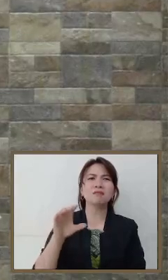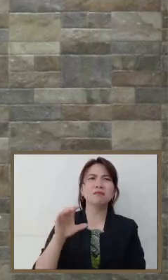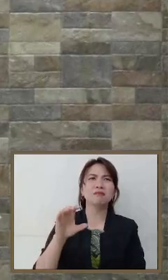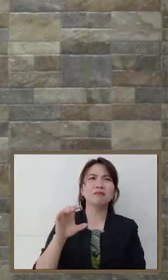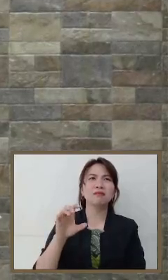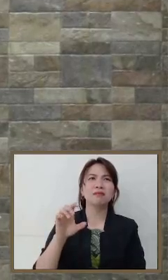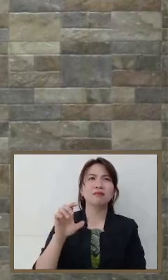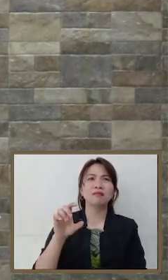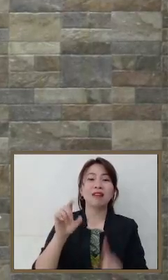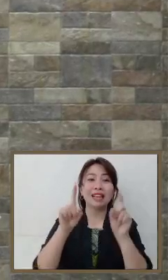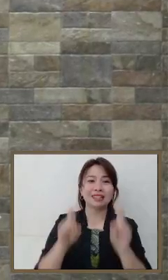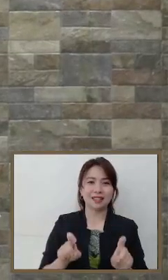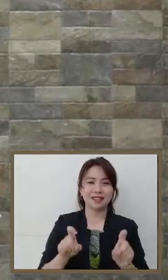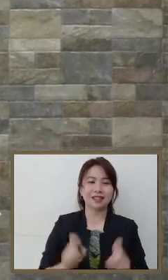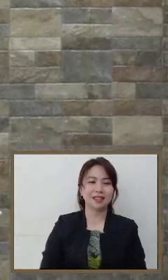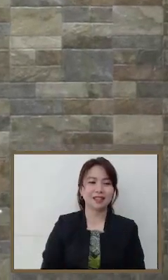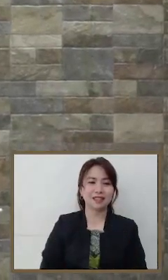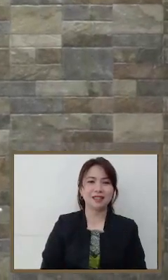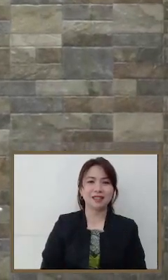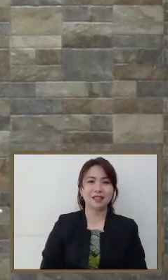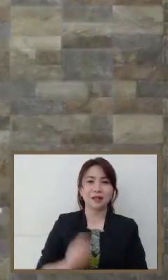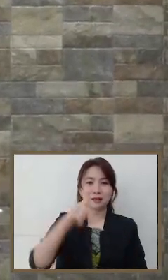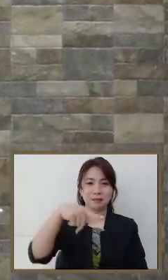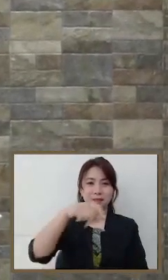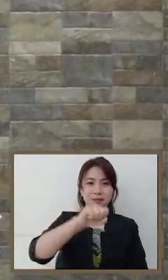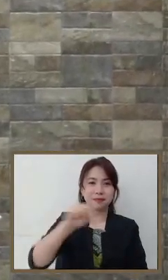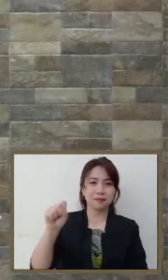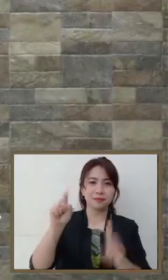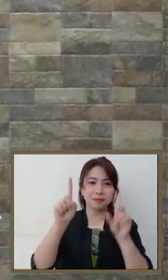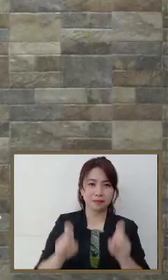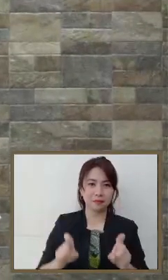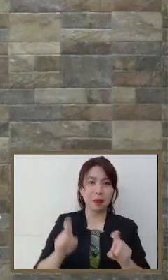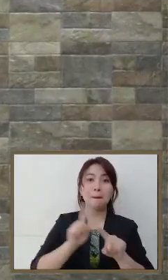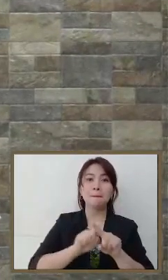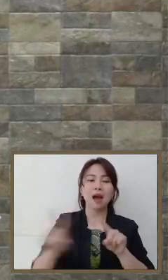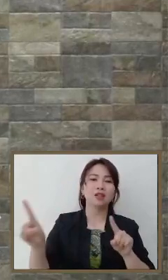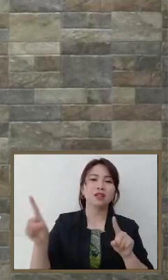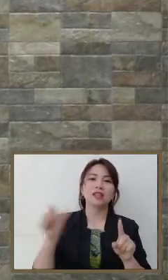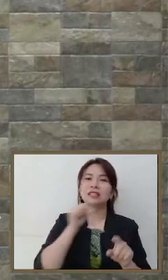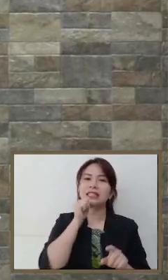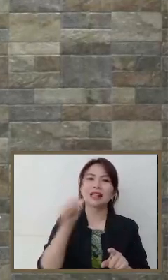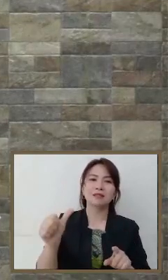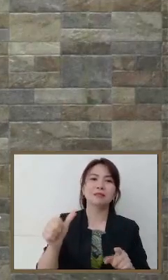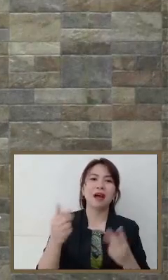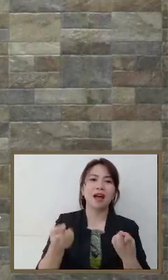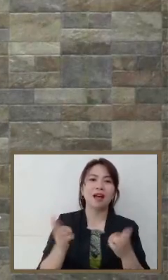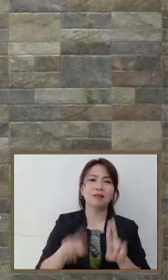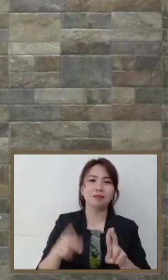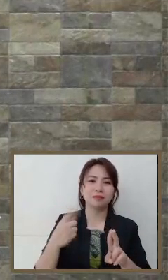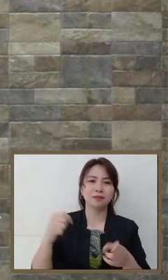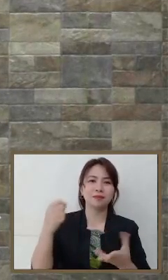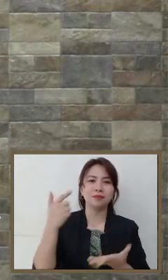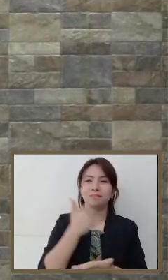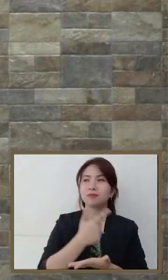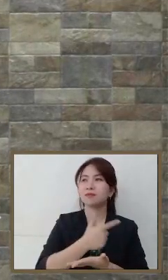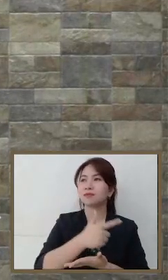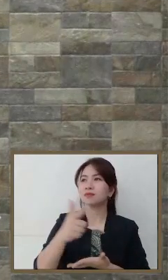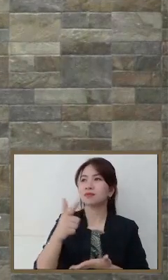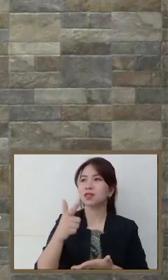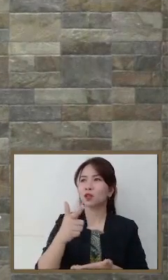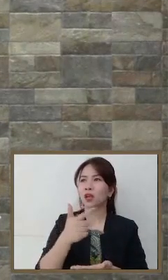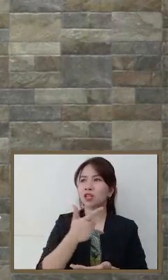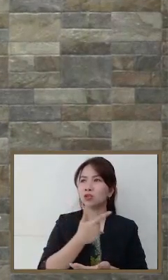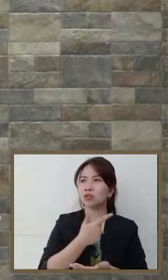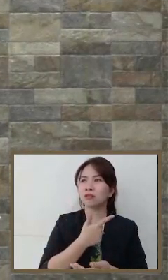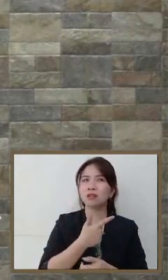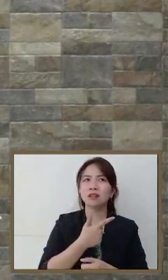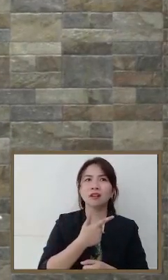Ah pss pero hindi pa po nagtatapos ang graduation sabi nga po ni sir conrad ay ah